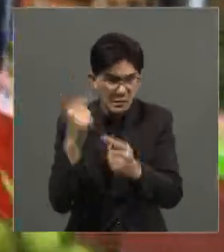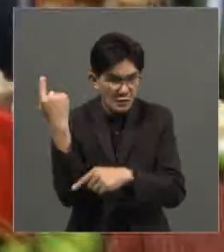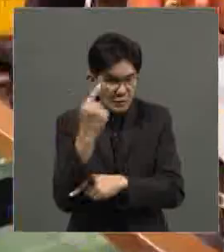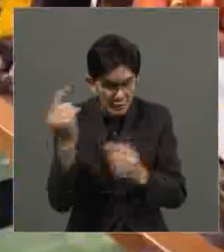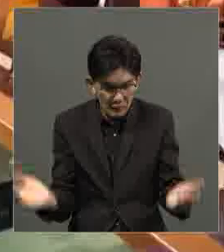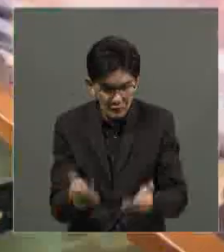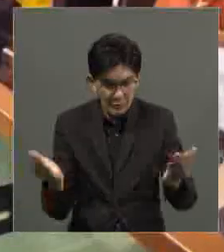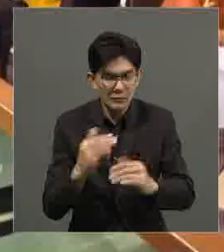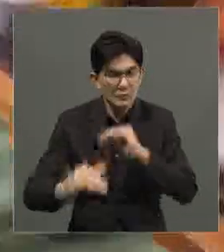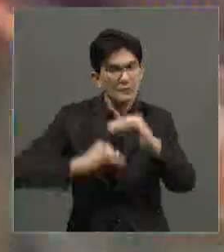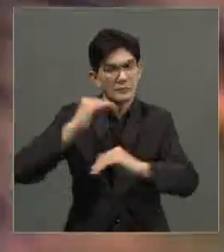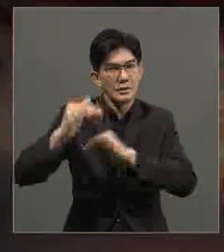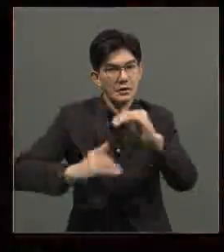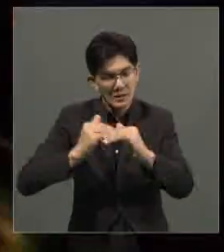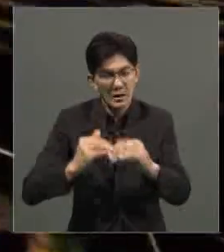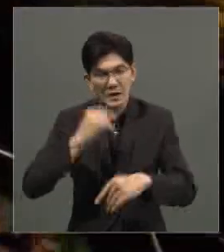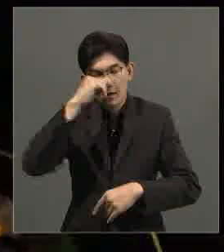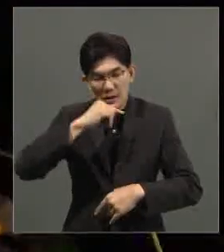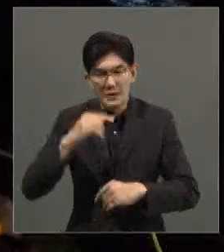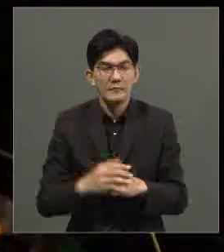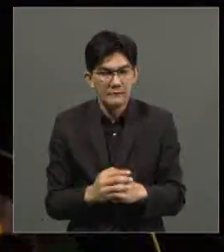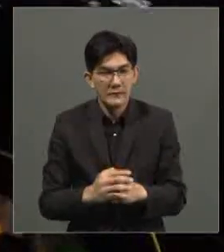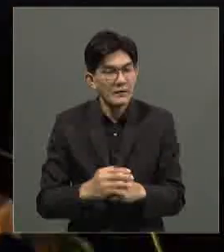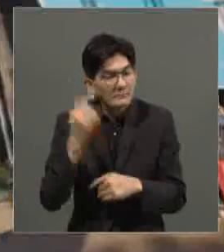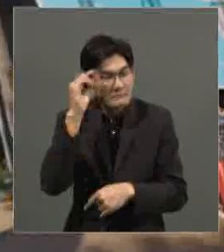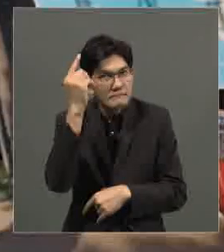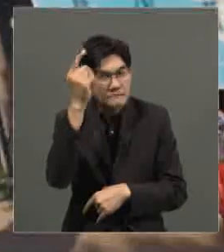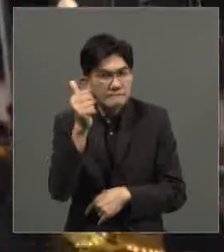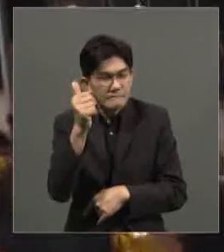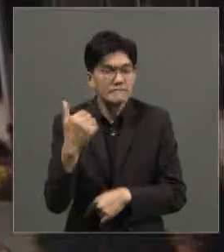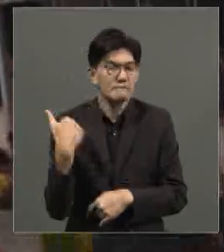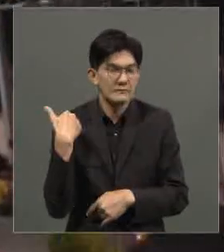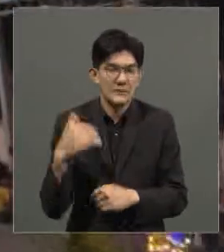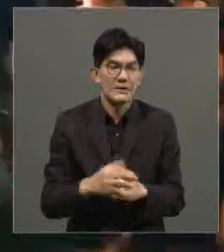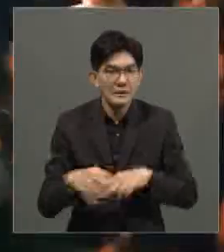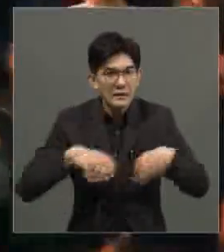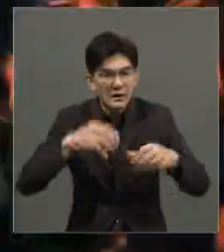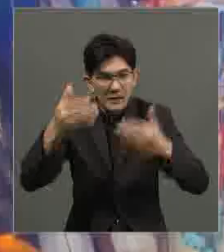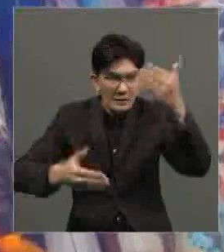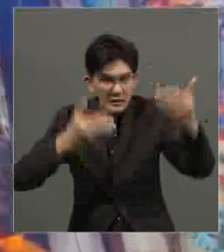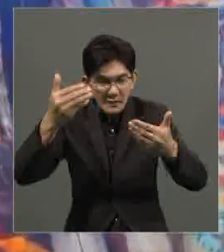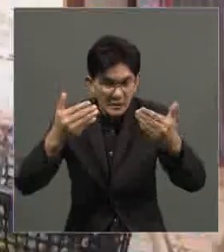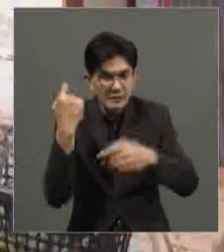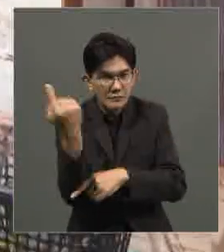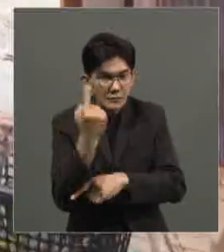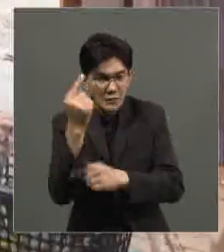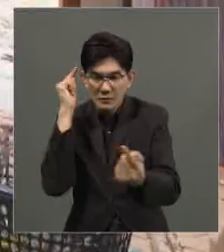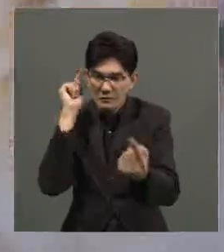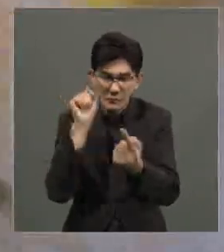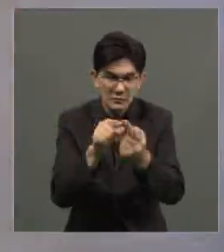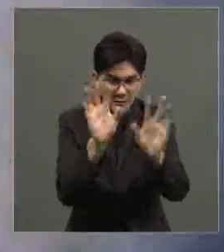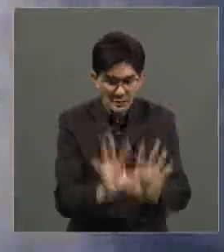การส่งเสริมและพัฒนาซอฟต์พาวเวอร์ของไทยอย่างสร้างสรรค์จัดเทศกาลกิจกรรมและอีเวนต์ด้วยเป้าหมาย